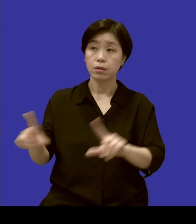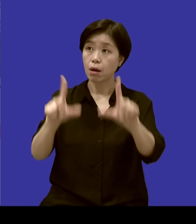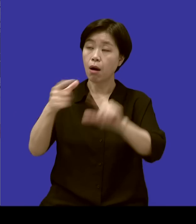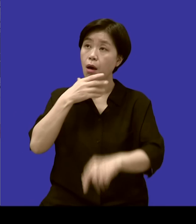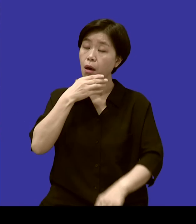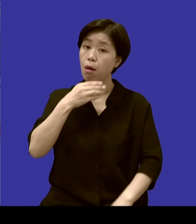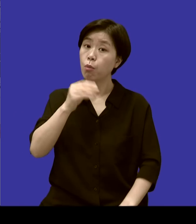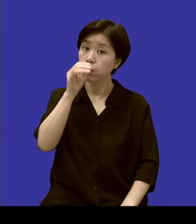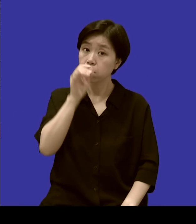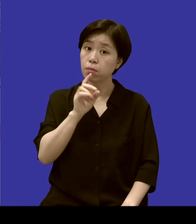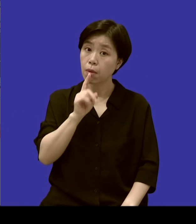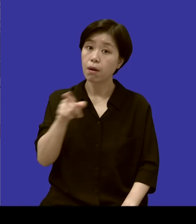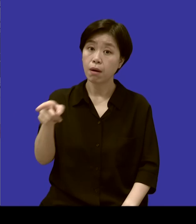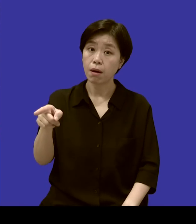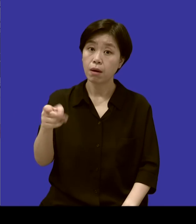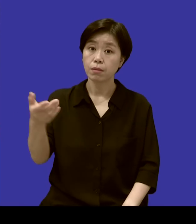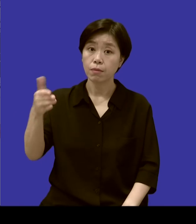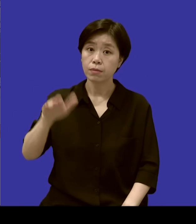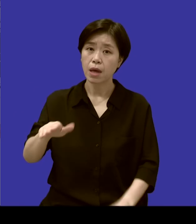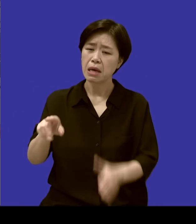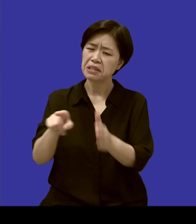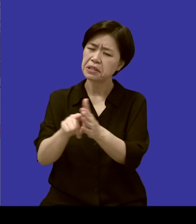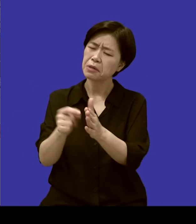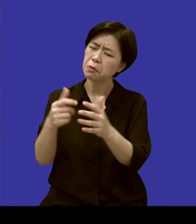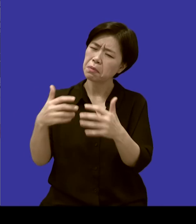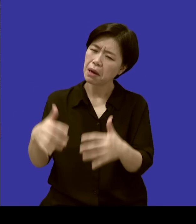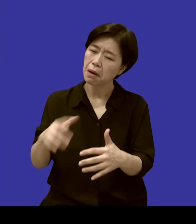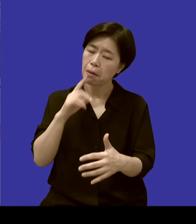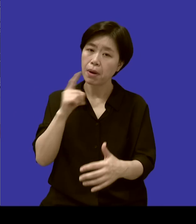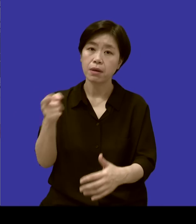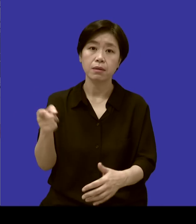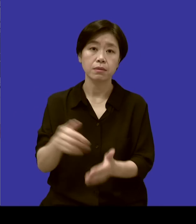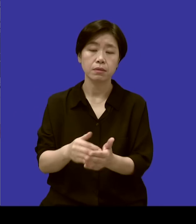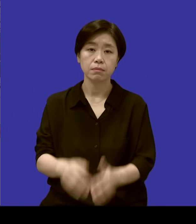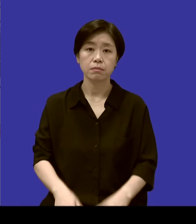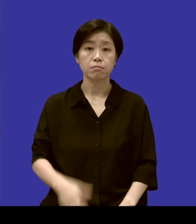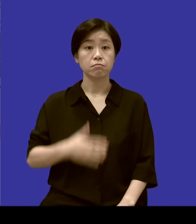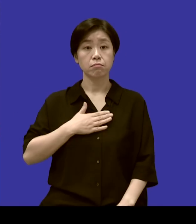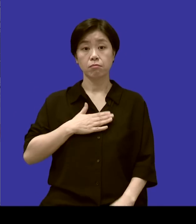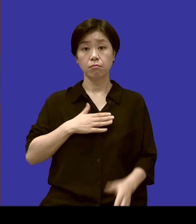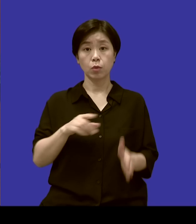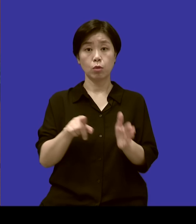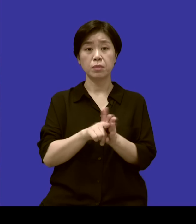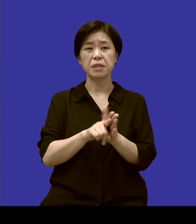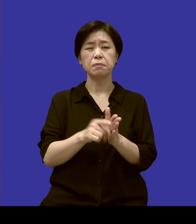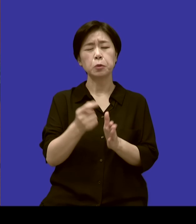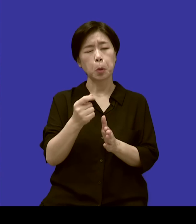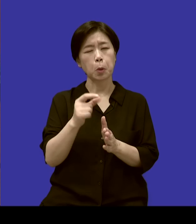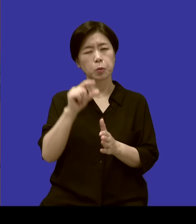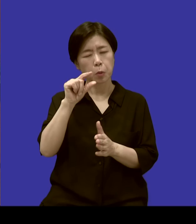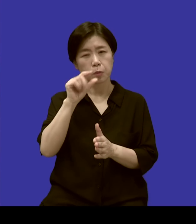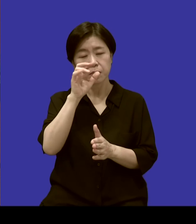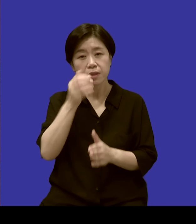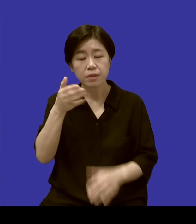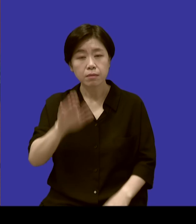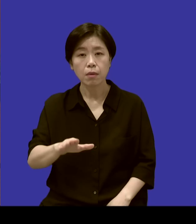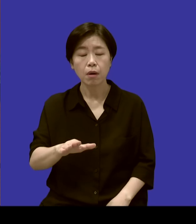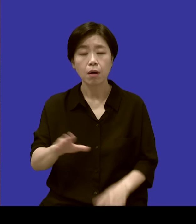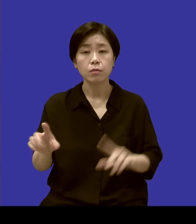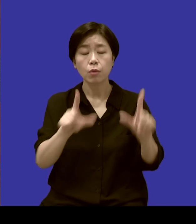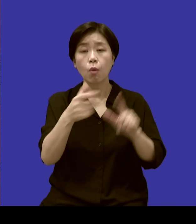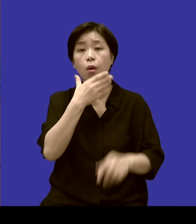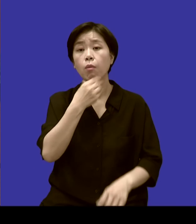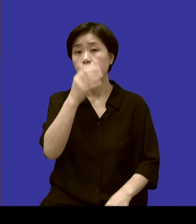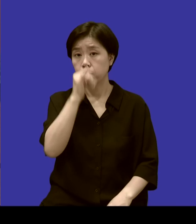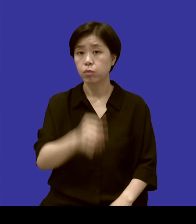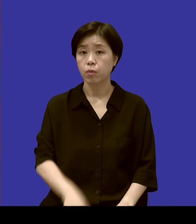약할 뿐. 저는 사실 지금 되게 행복하거든요. 저는 삶에 문제가 전혀 없거든요. 근데 신앙이 조금 이제 성숙되고 아니 그래도 싶어요. 하나님을 만나고 싶은 그 하나님